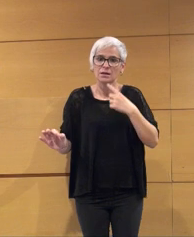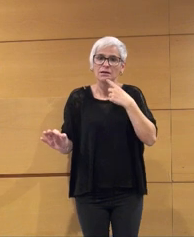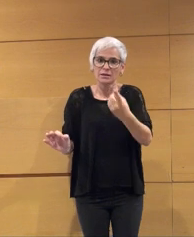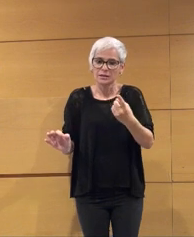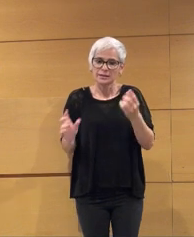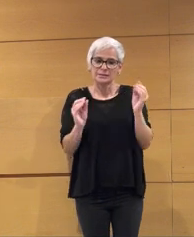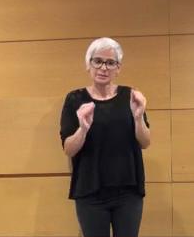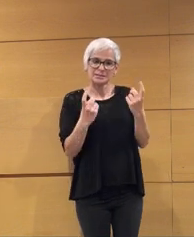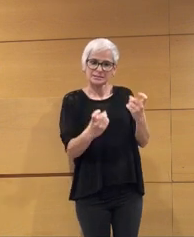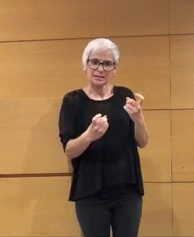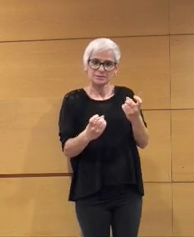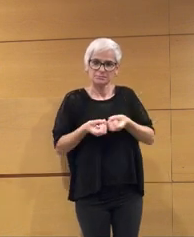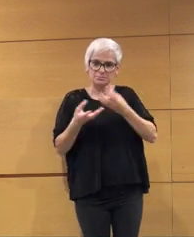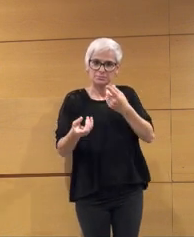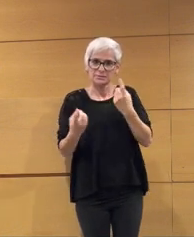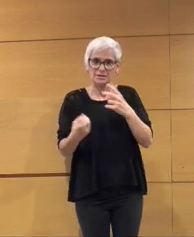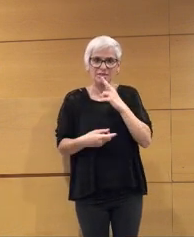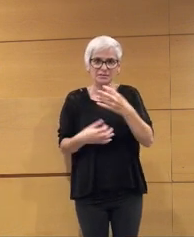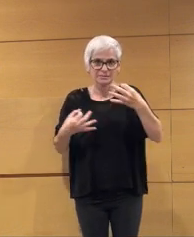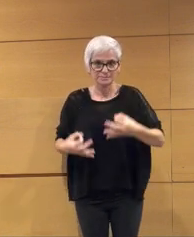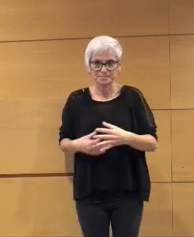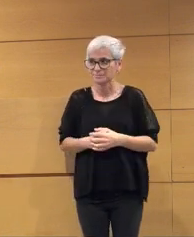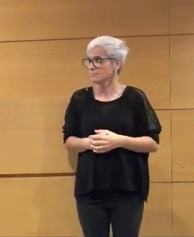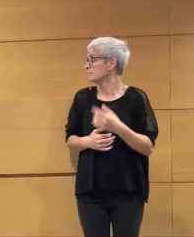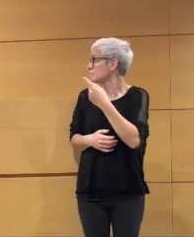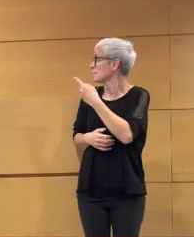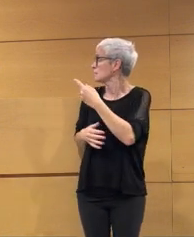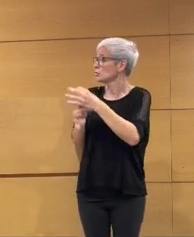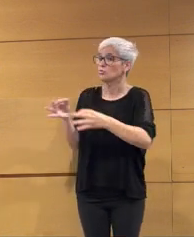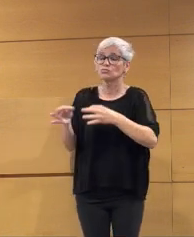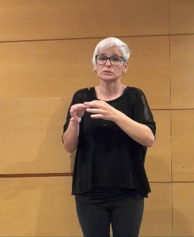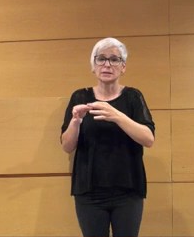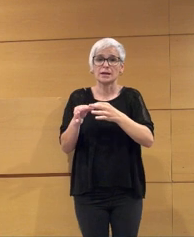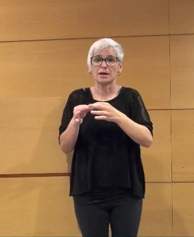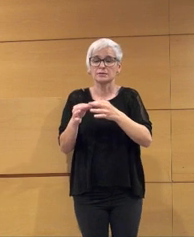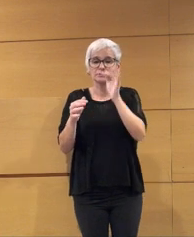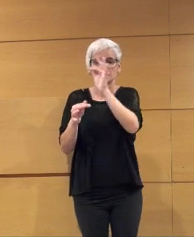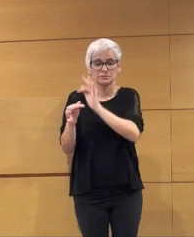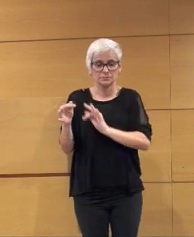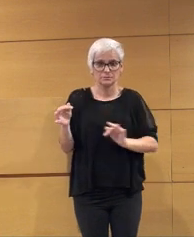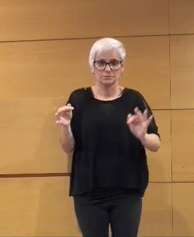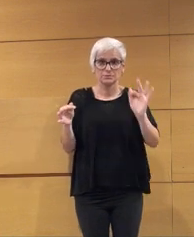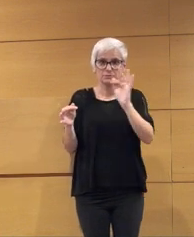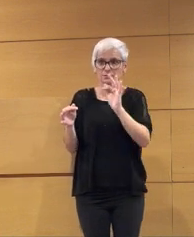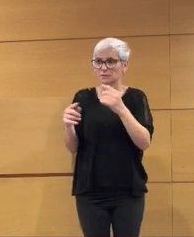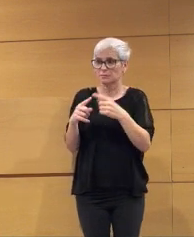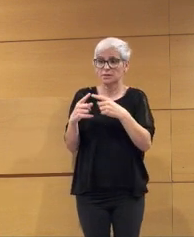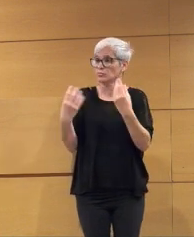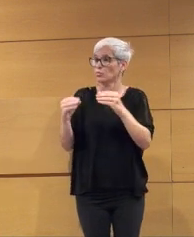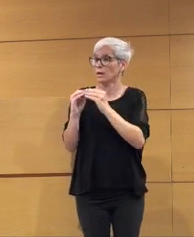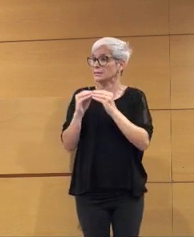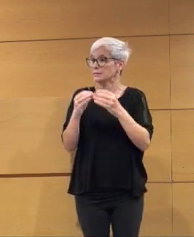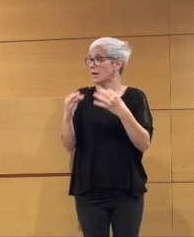seves necessitats. I això és un cicle d'activitats a partir d'un estàndard, que és la norma ISO